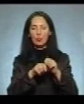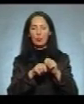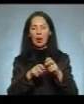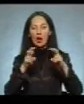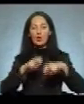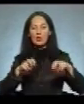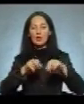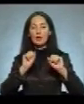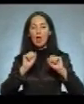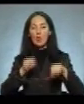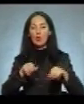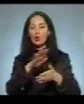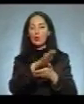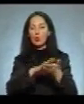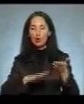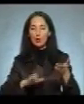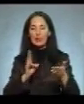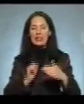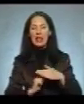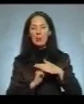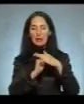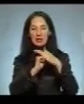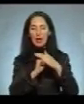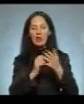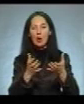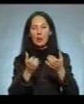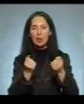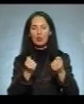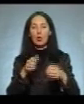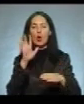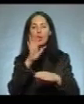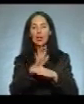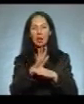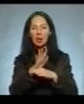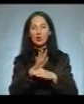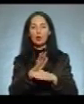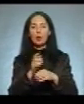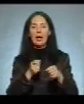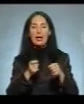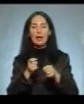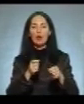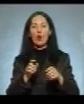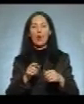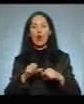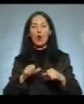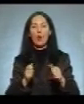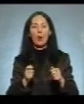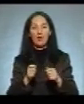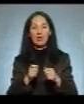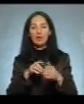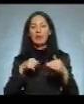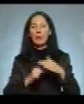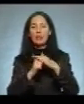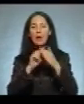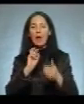розслідування може бути продовжено на підставі прийнятого наказу керівником управління. На підставі акту спеціального